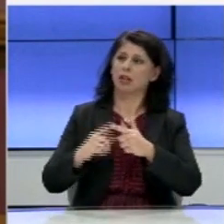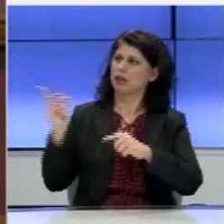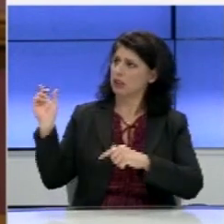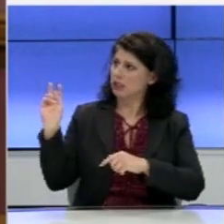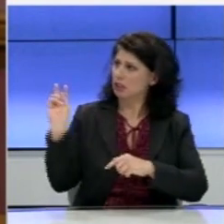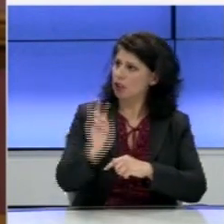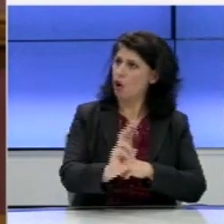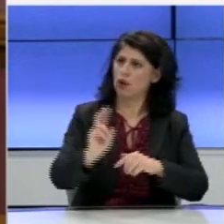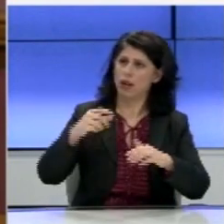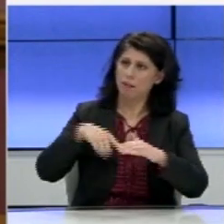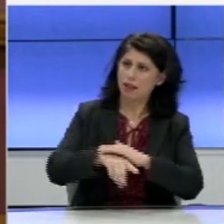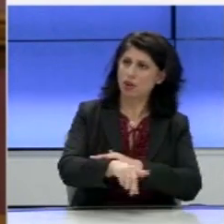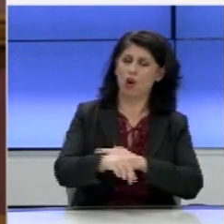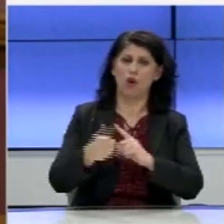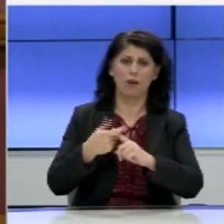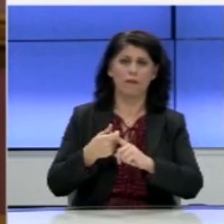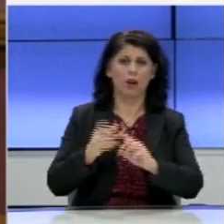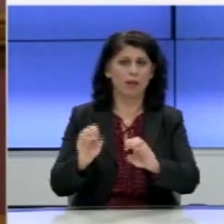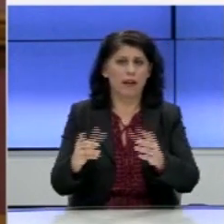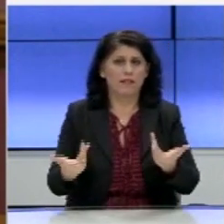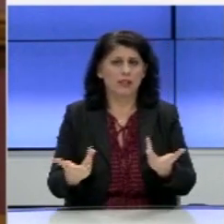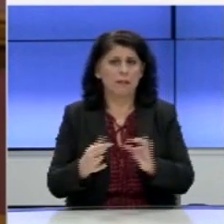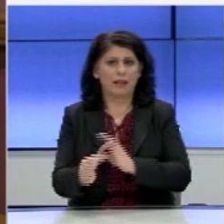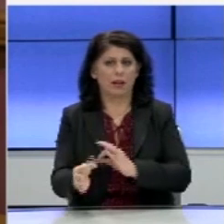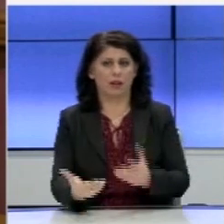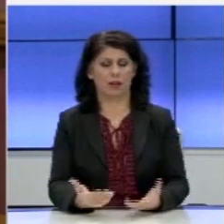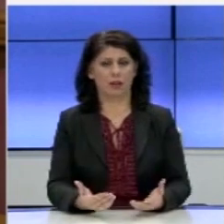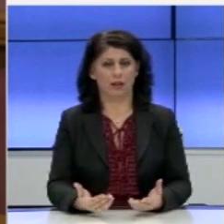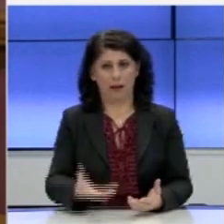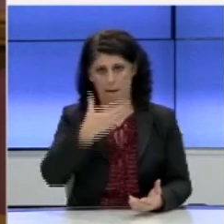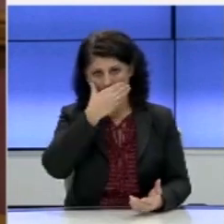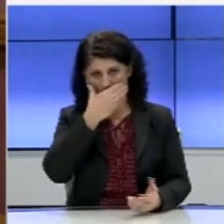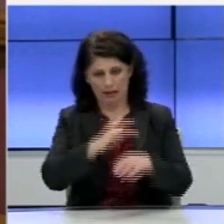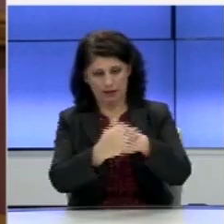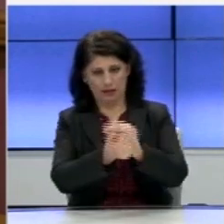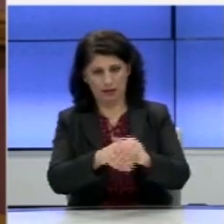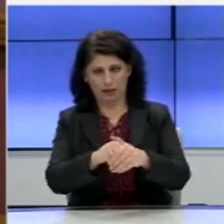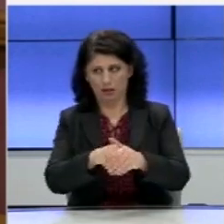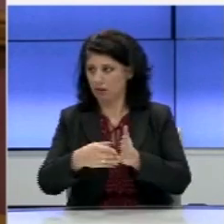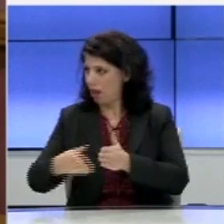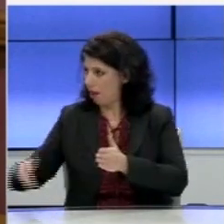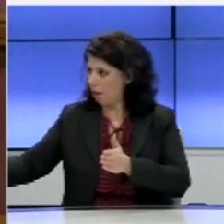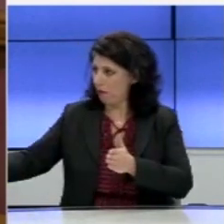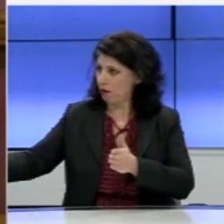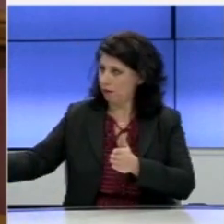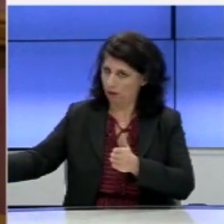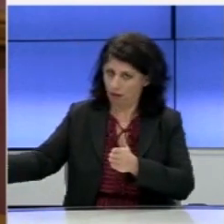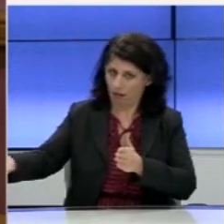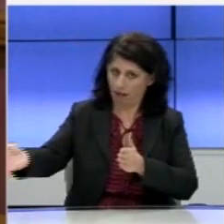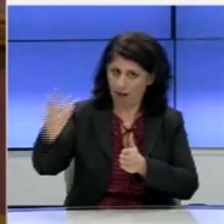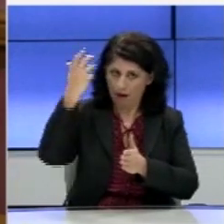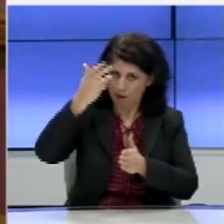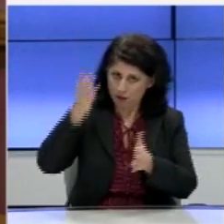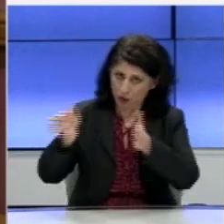κτλ. Δεν πάρθηκε κανένα μέτρο στην εκπαίδευση. Μάσκα και αντισηψία, τα υπόλοιπα που πήγαν περίπατο με